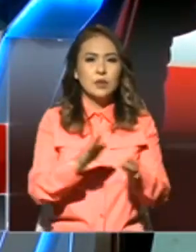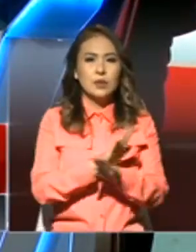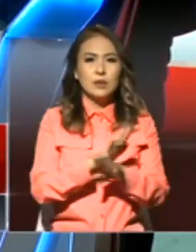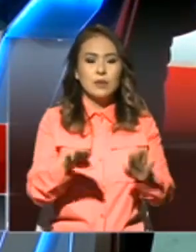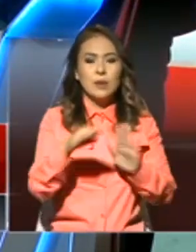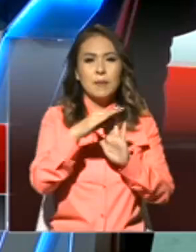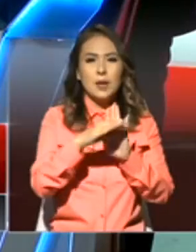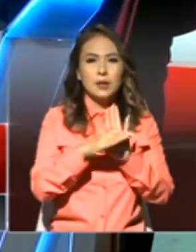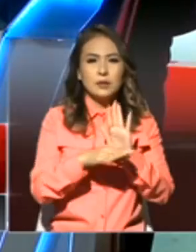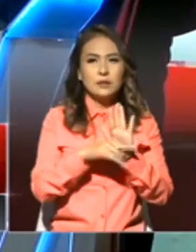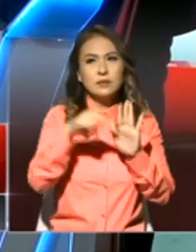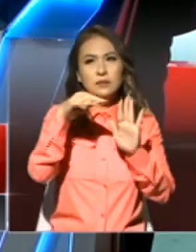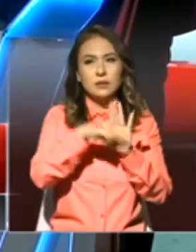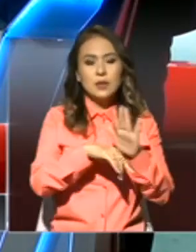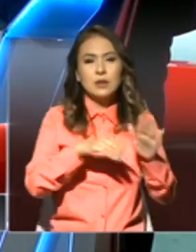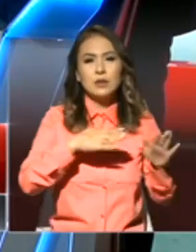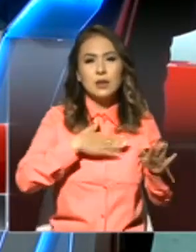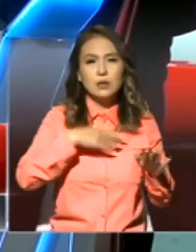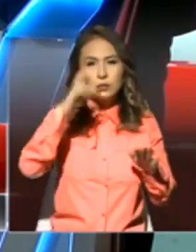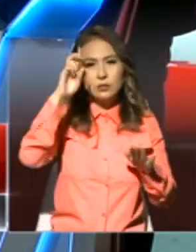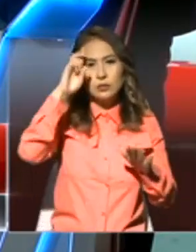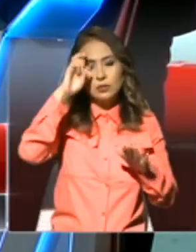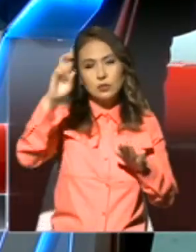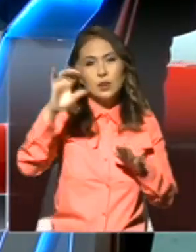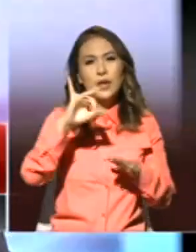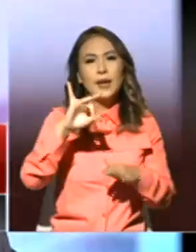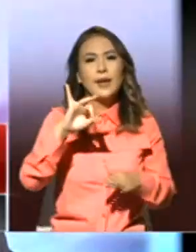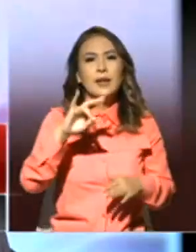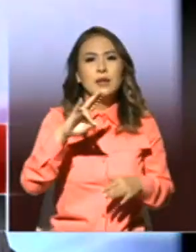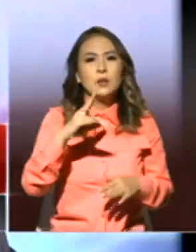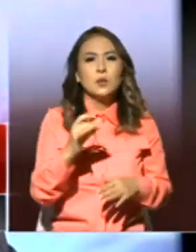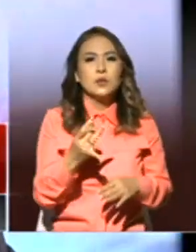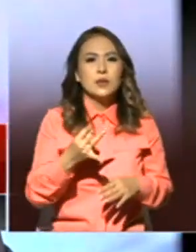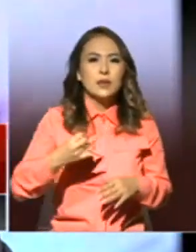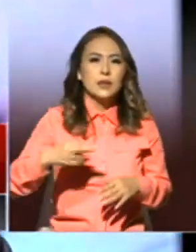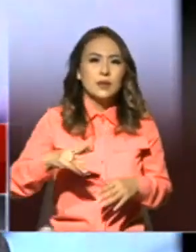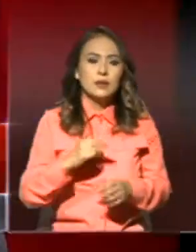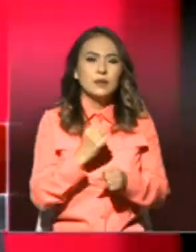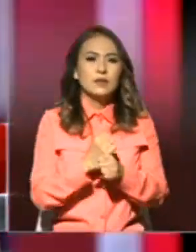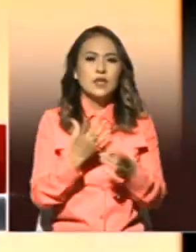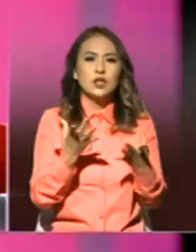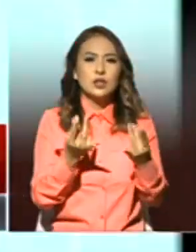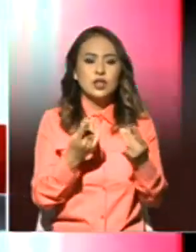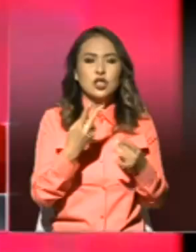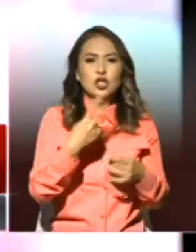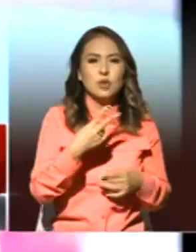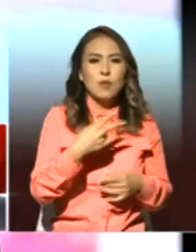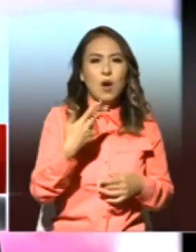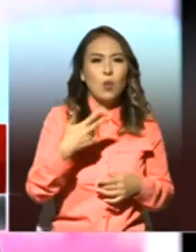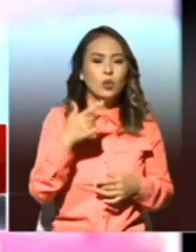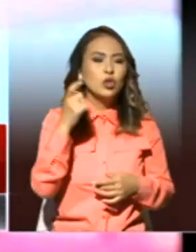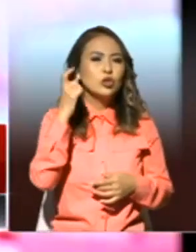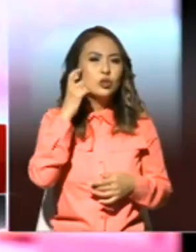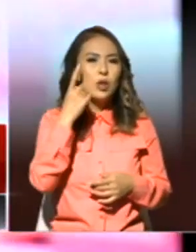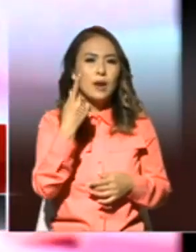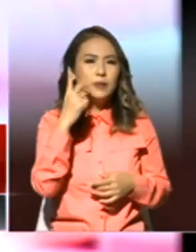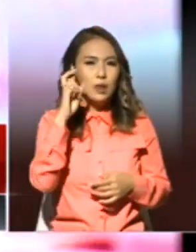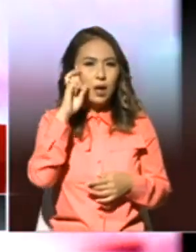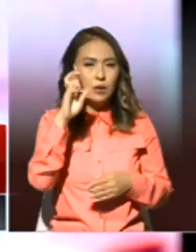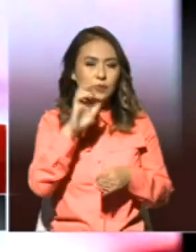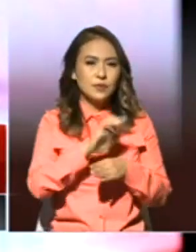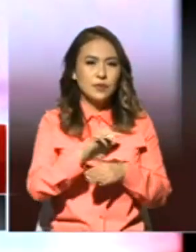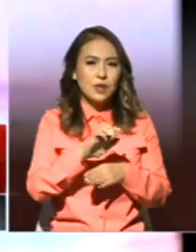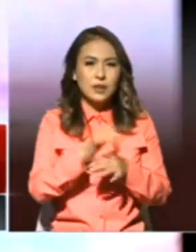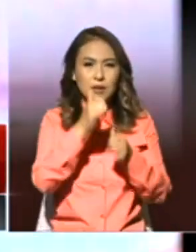түп негізі біздің үкіметтің индустрияландыру бағдарламаларының шикілігінде жатыр. Осы 20-30 жыл бойы мемлекетімізде бір өнім өндіре